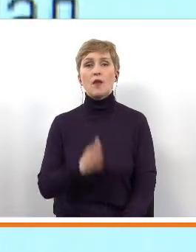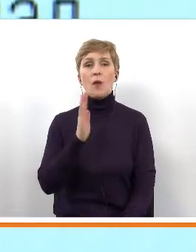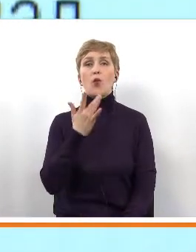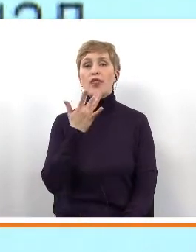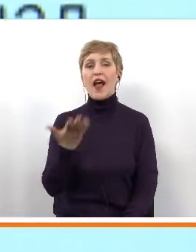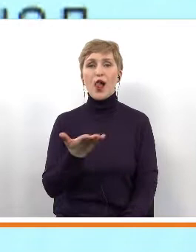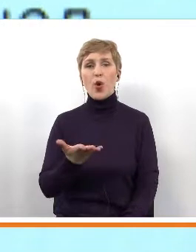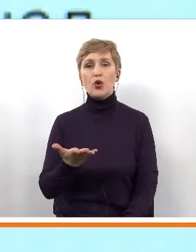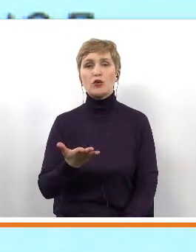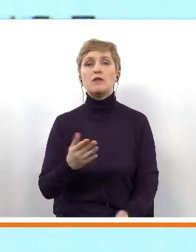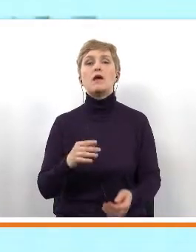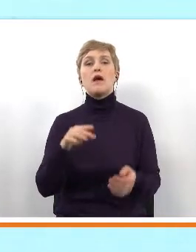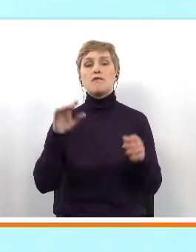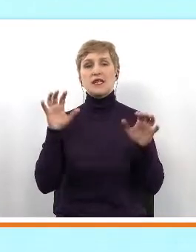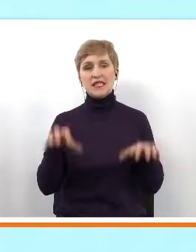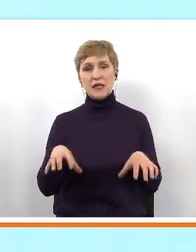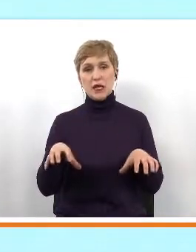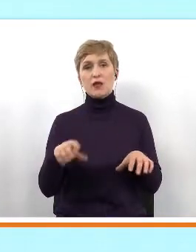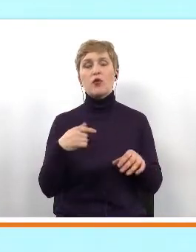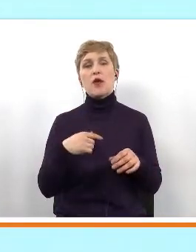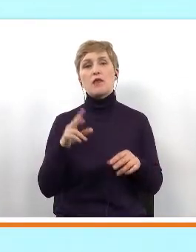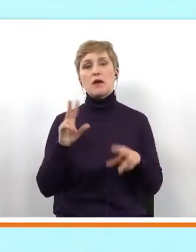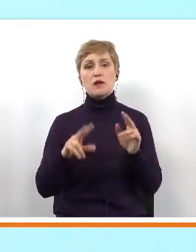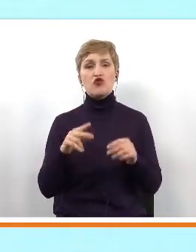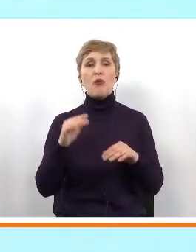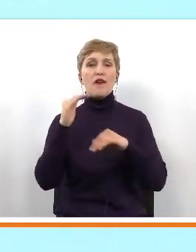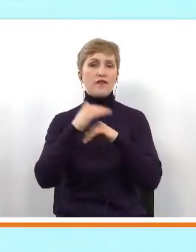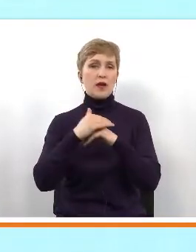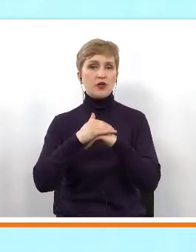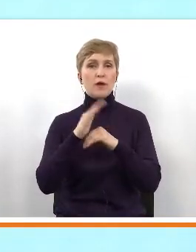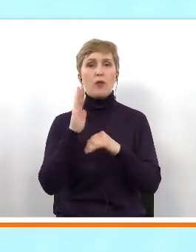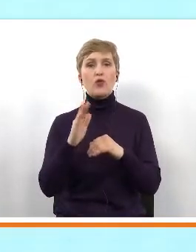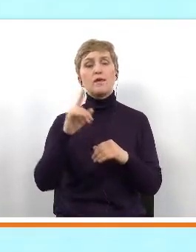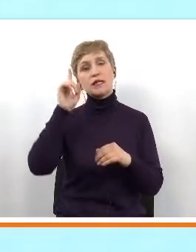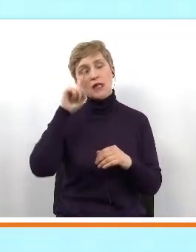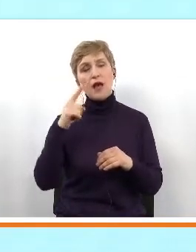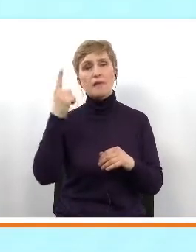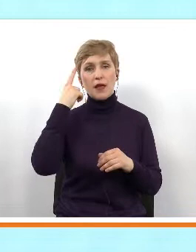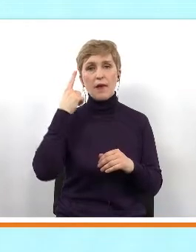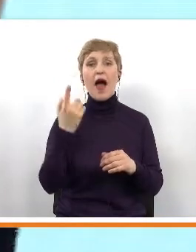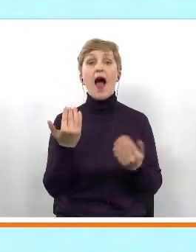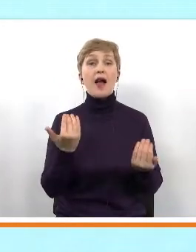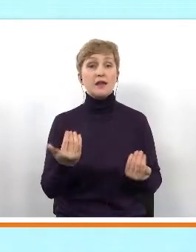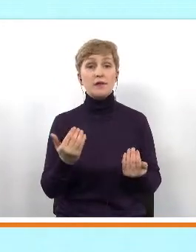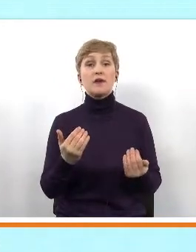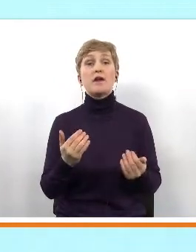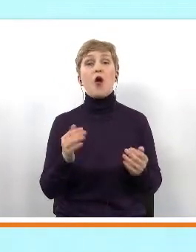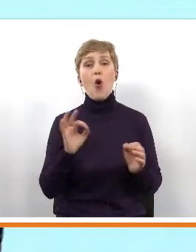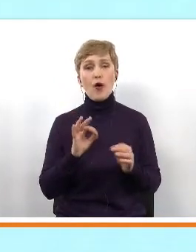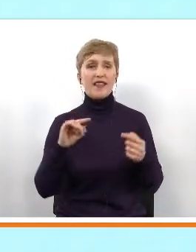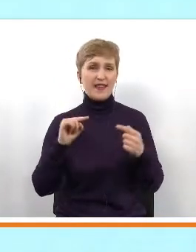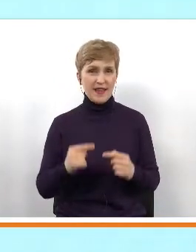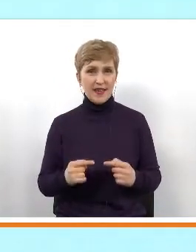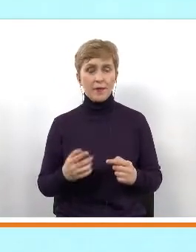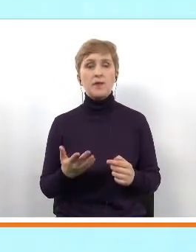доложено председателю. И я надеюсь, что мы вечером уже будем знать или понимать. Ну, а теперь вот как бы про конкретику. То